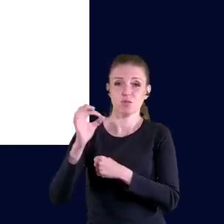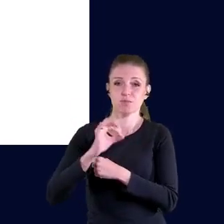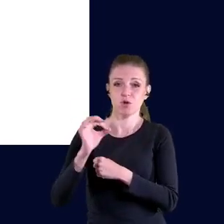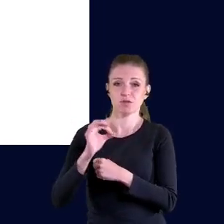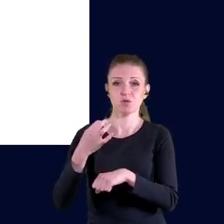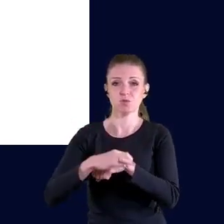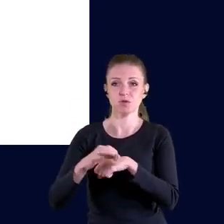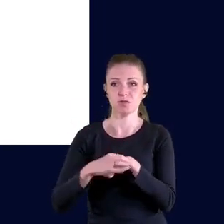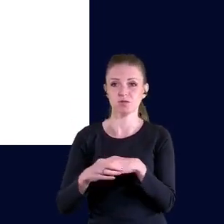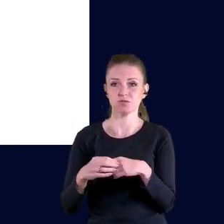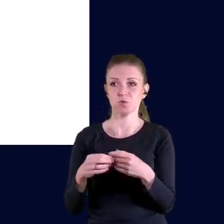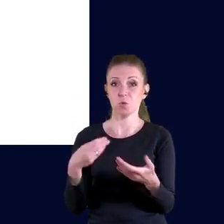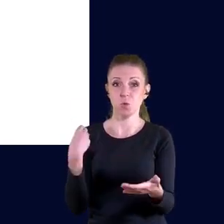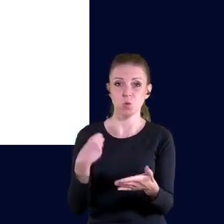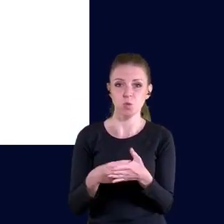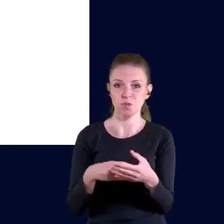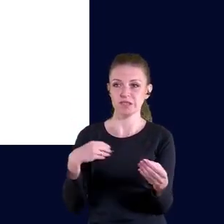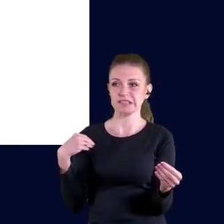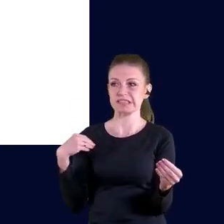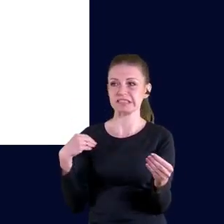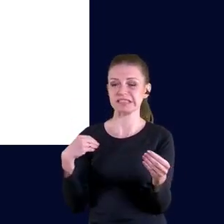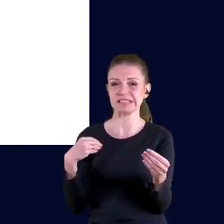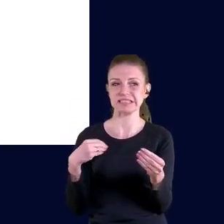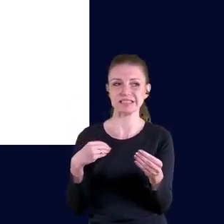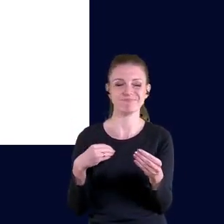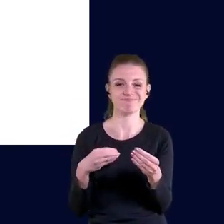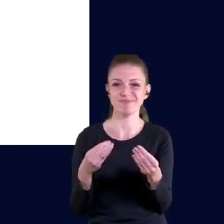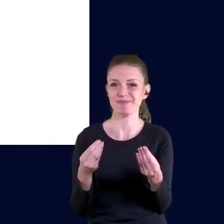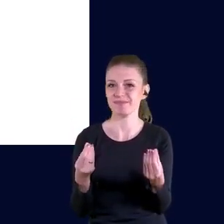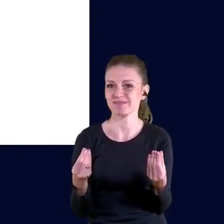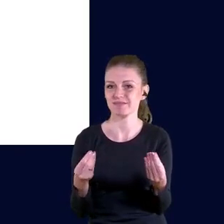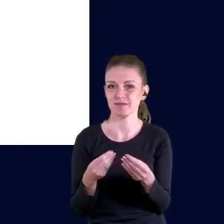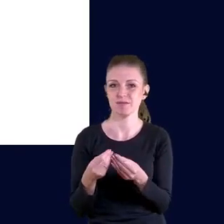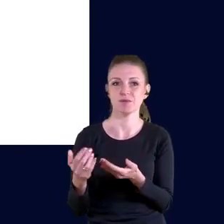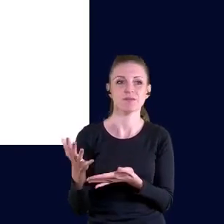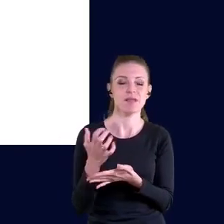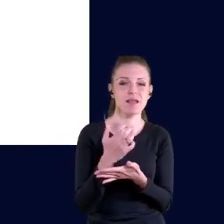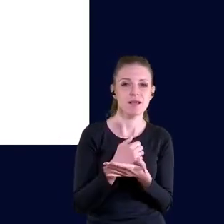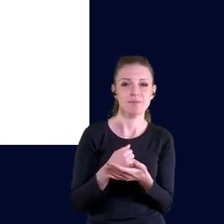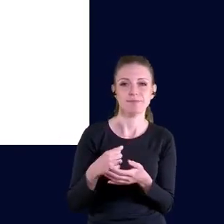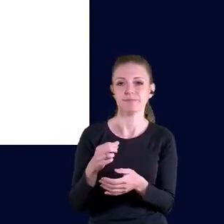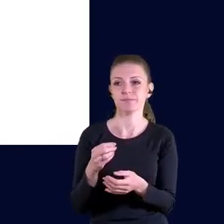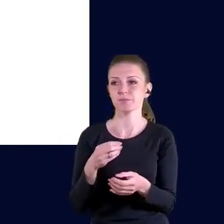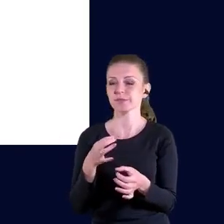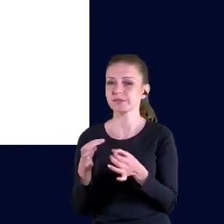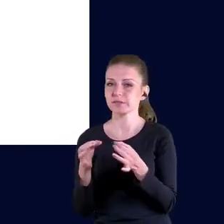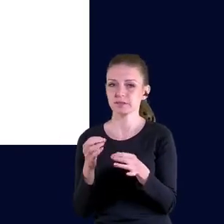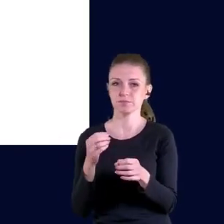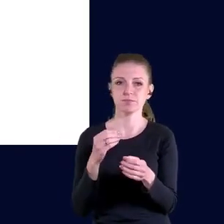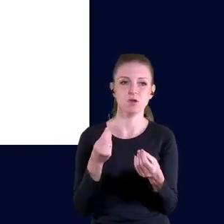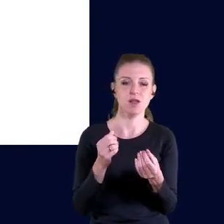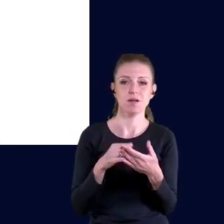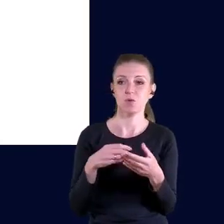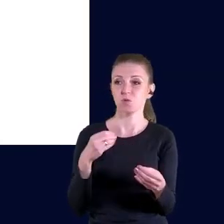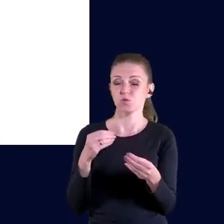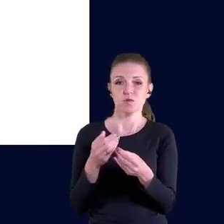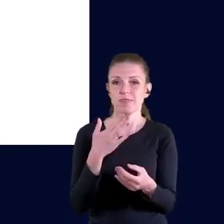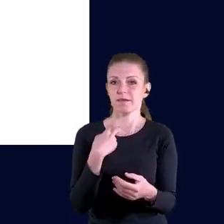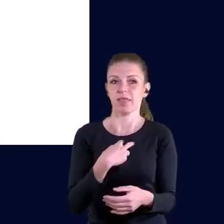moment kupienia zakupu podręcznika do czasu aż bierze pieniądze albo gdy jest już naprawdę konieczne